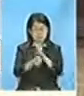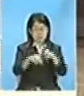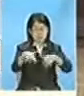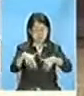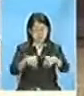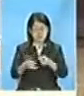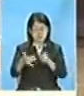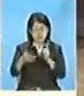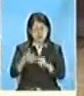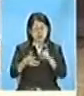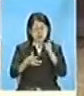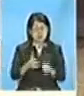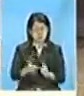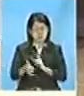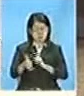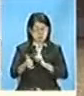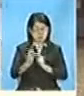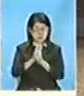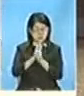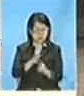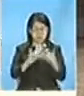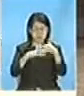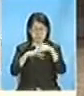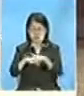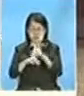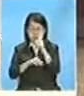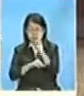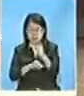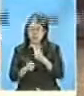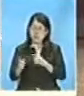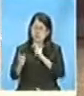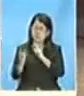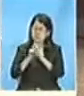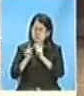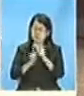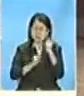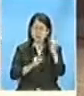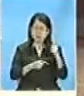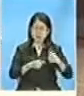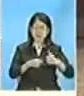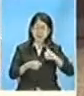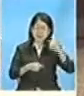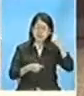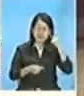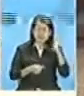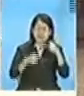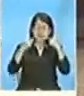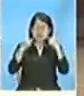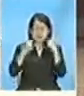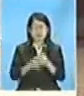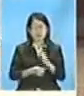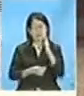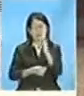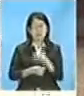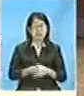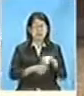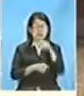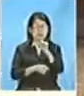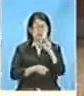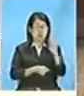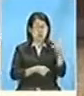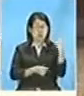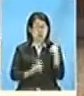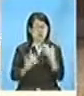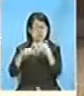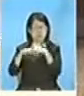านที่ดีเป็นผู้มีมนุษยสัมพันธ์ที่ดีที่จะทำให้องค์กรของเรานั้นเกิดการประสานงานที่ดีต่